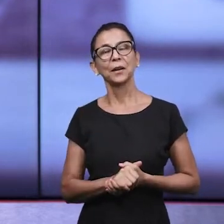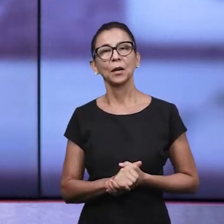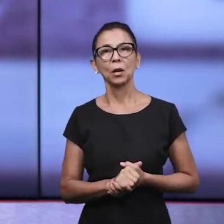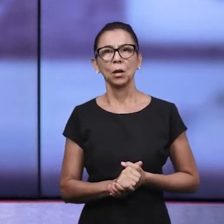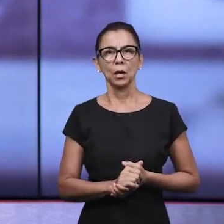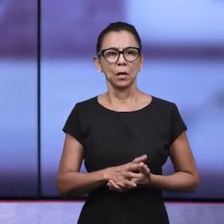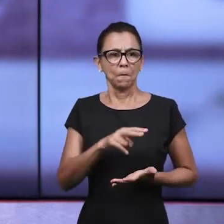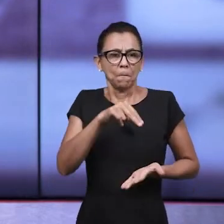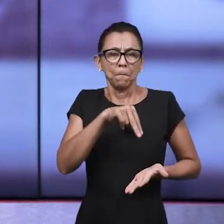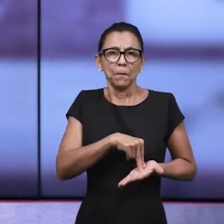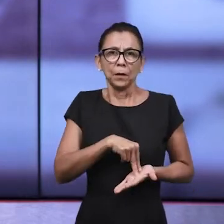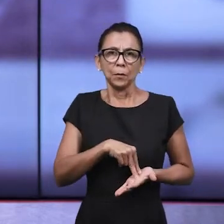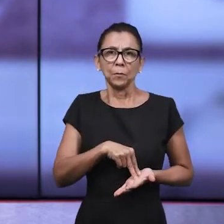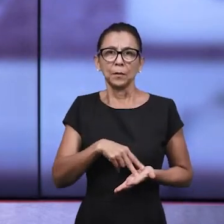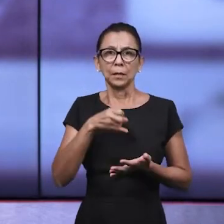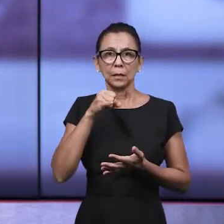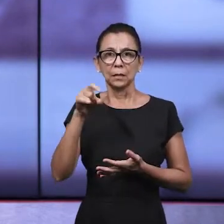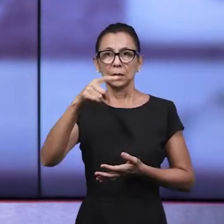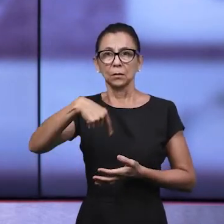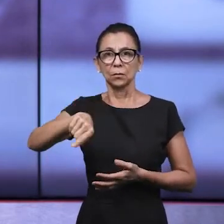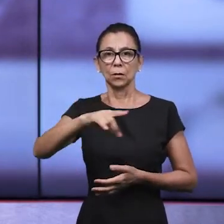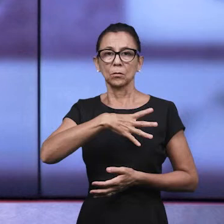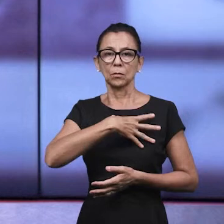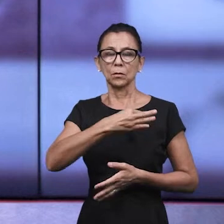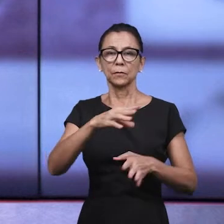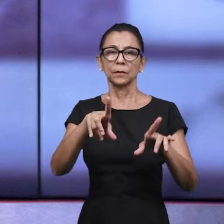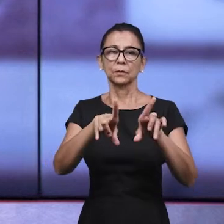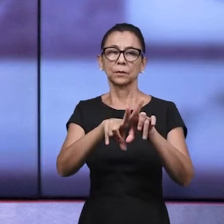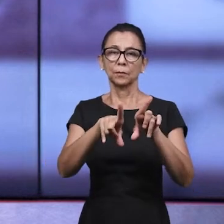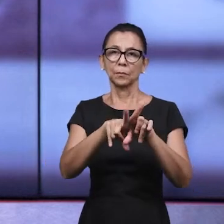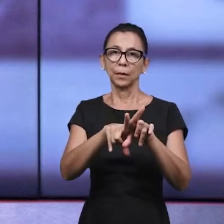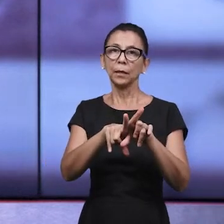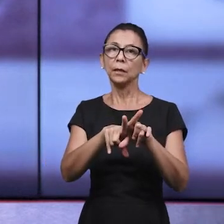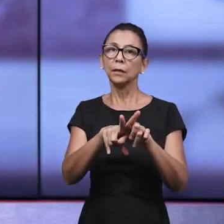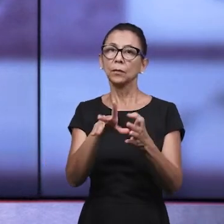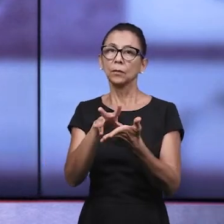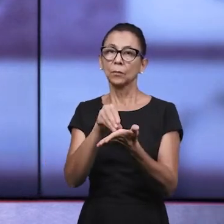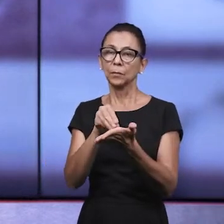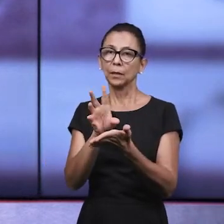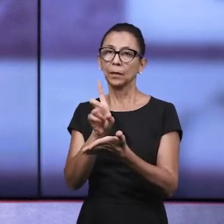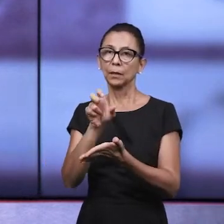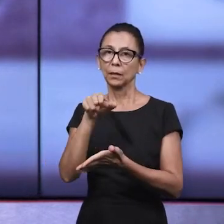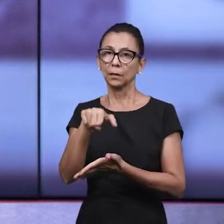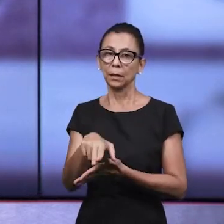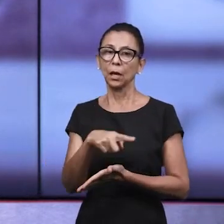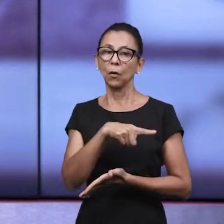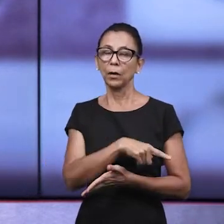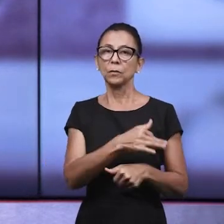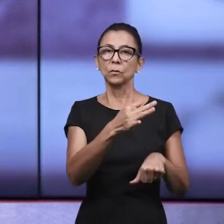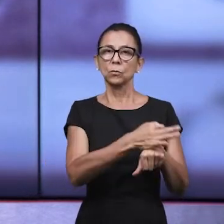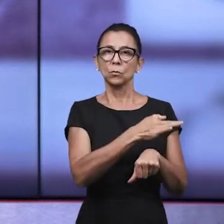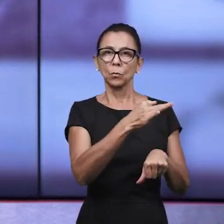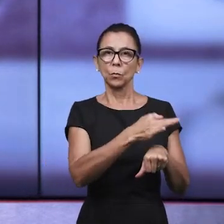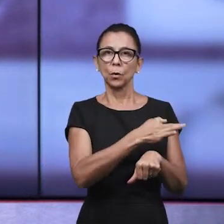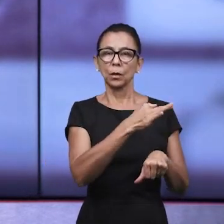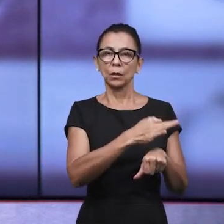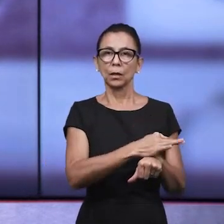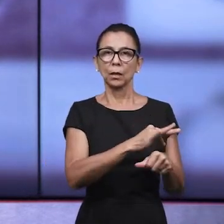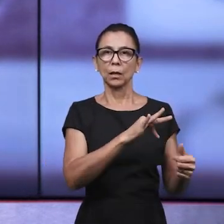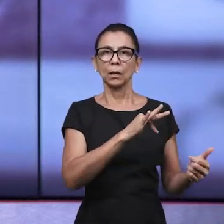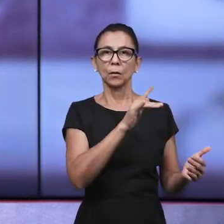fermeté dans l'enseignement de la doctrine révélée, ils vont résister au projet du monde. Que le Seigneur nous donne la